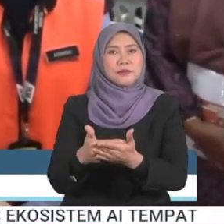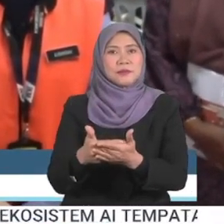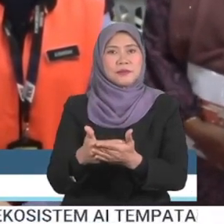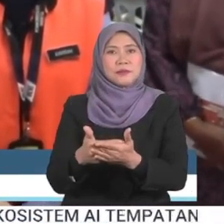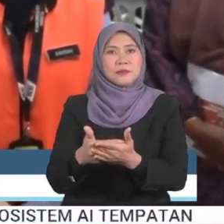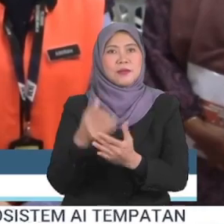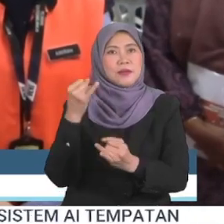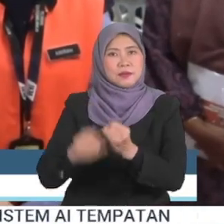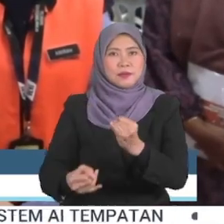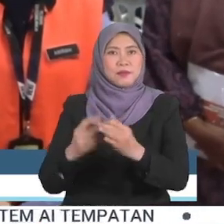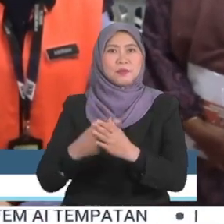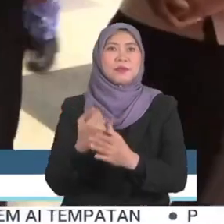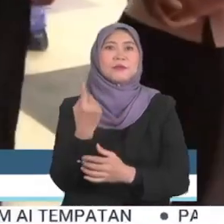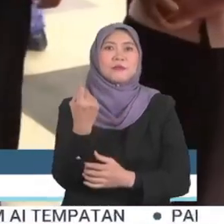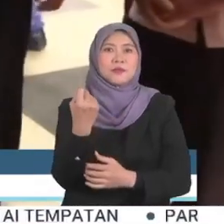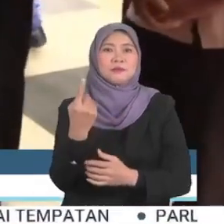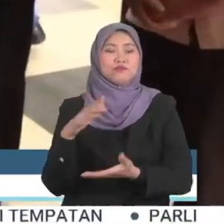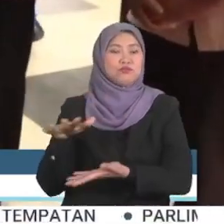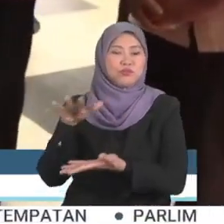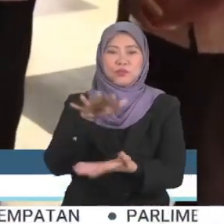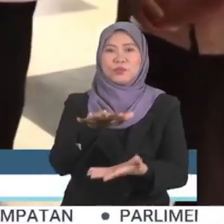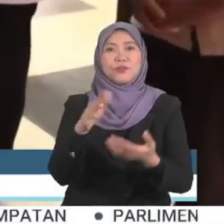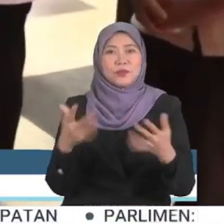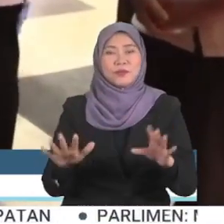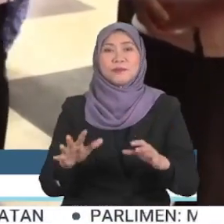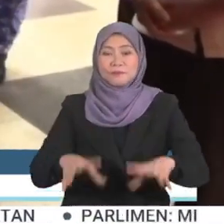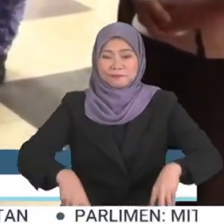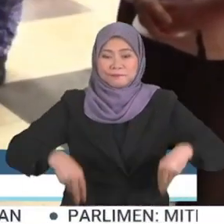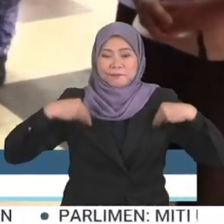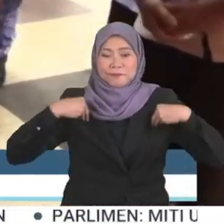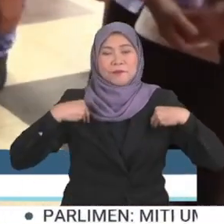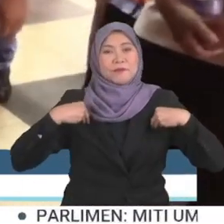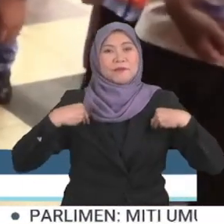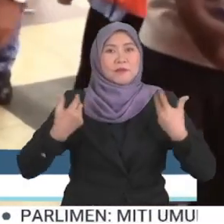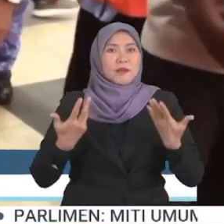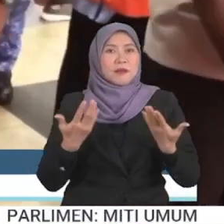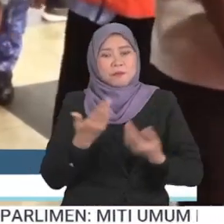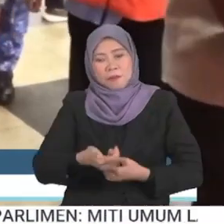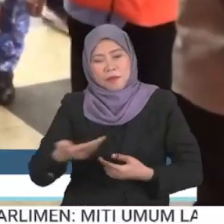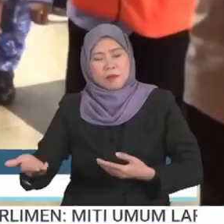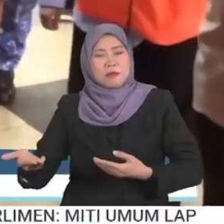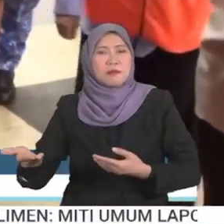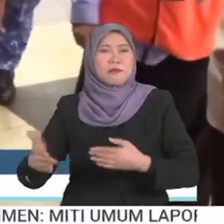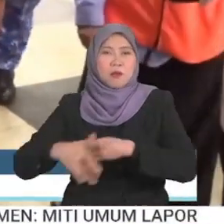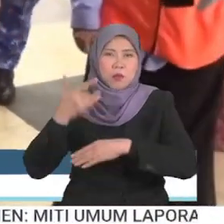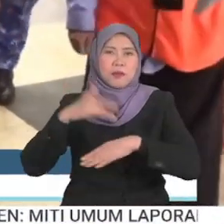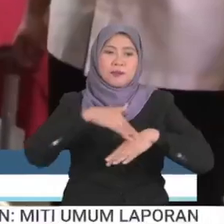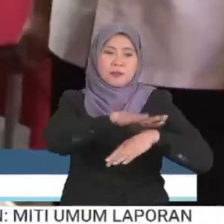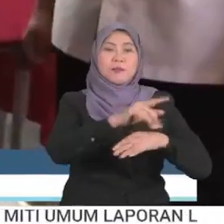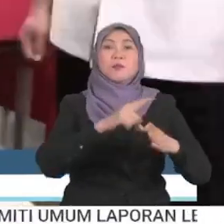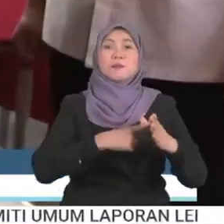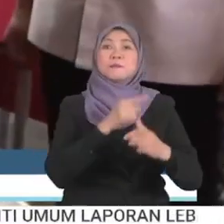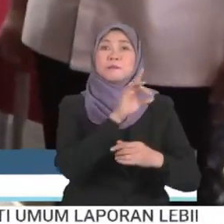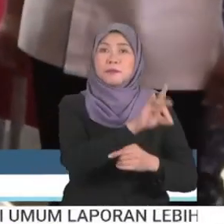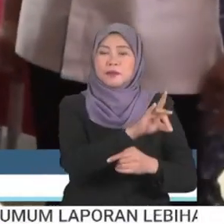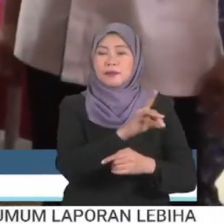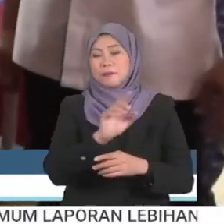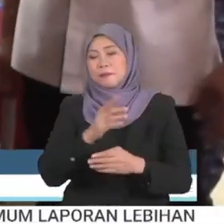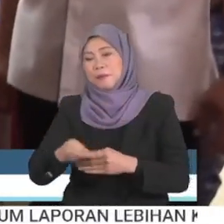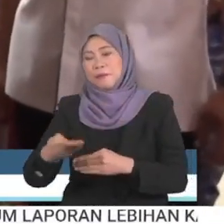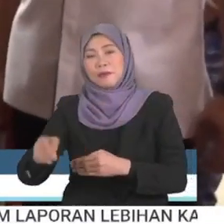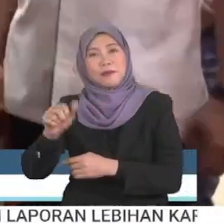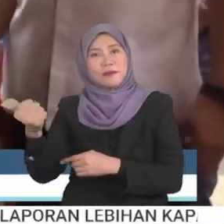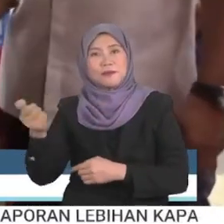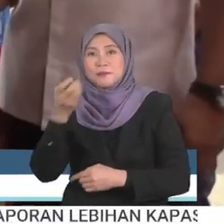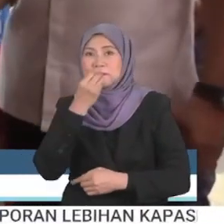sehingga akhir November. Katanya kain selimut dan bekalan yang tahan lama dihantar awal iaitu pada Ogos, manakala barangan lain